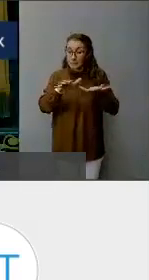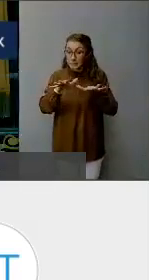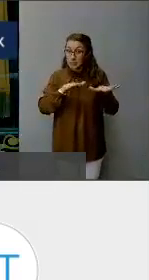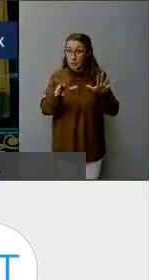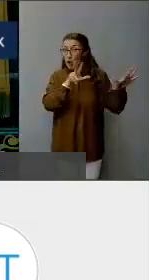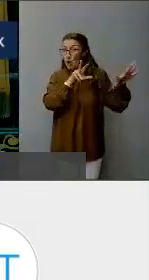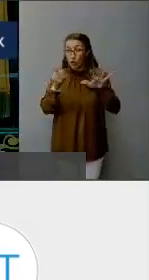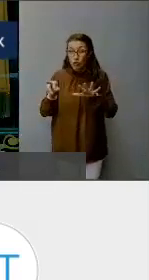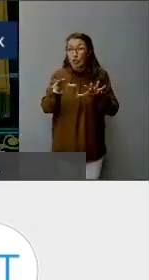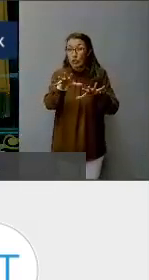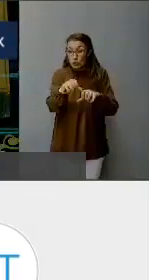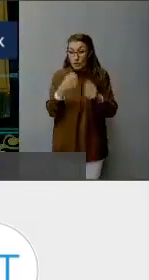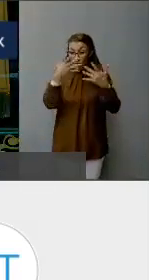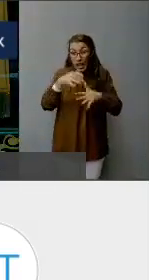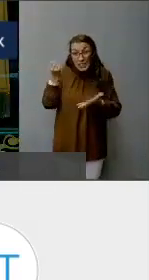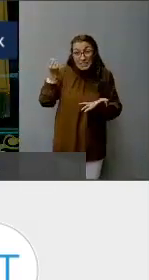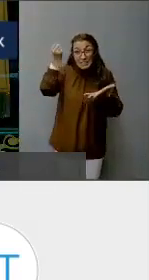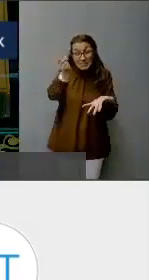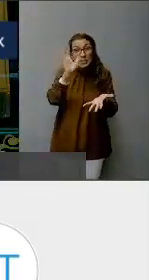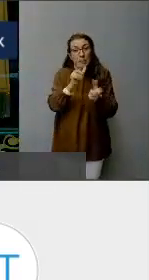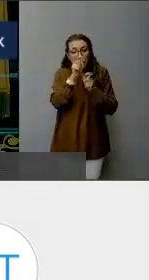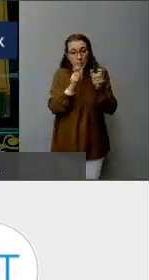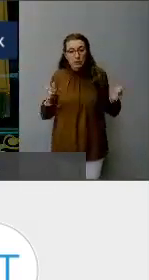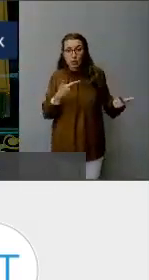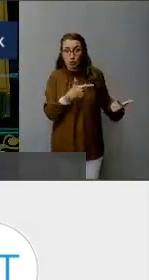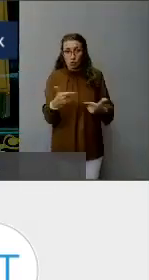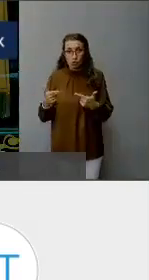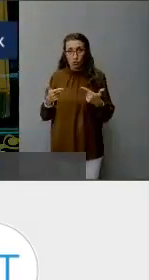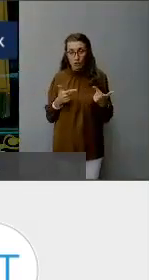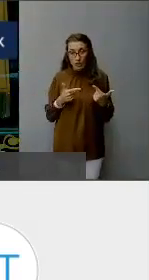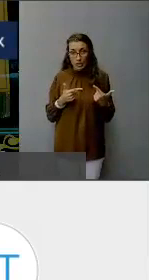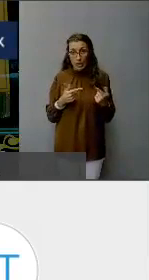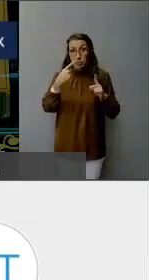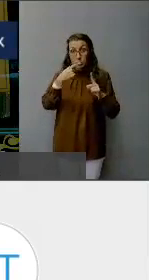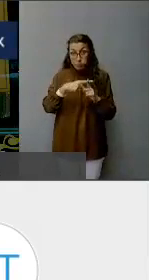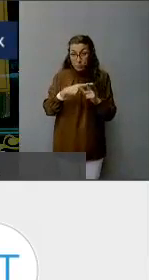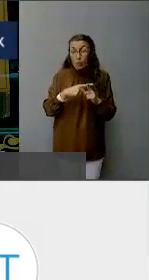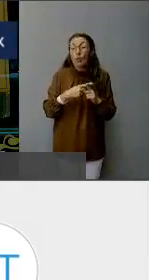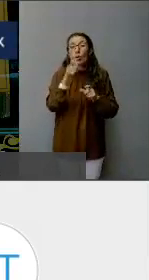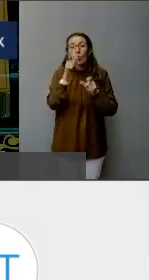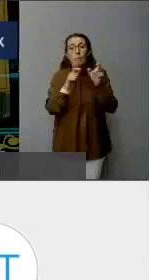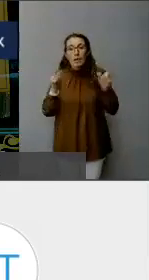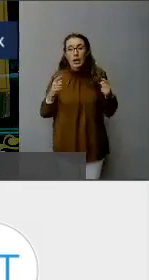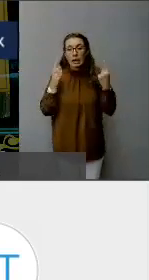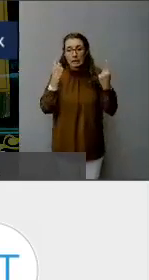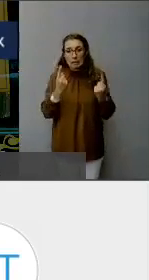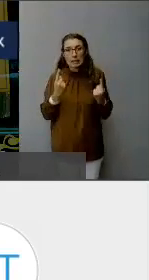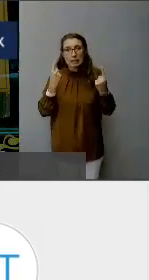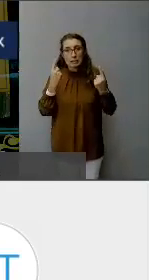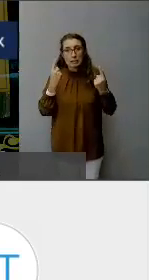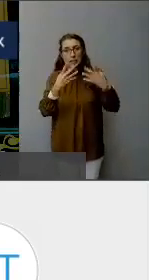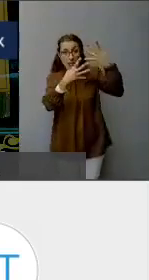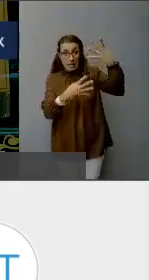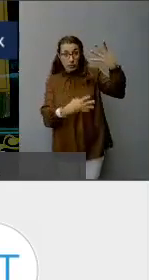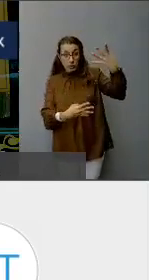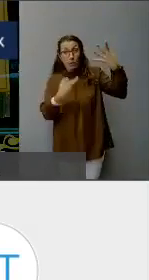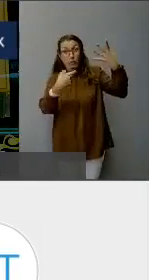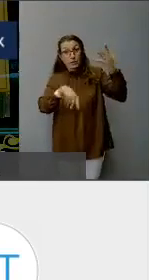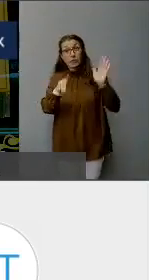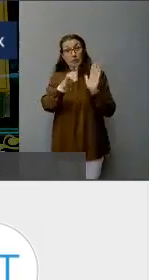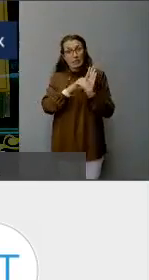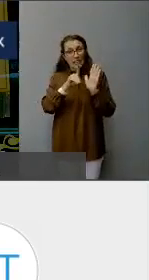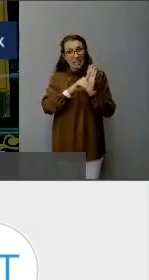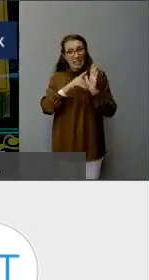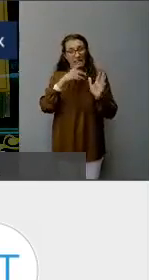in oltre 250 idonei risulterebbero in attesa di assunzione grazie alla proroga della graduatoria prevista nel decreto incendi